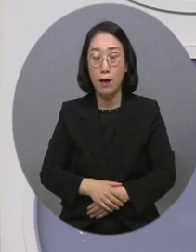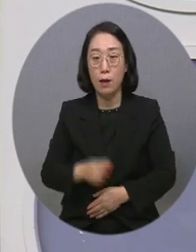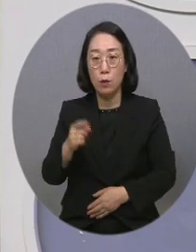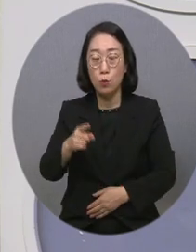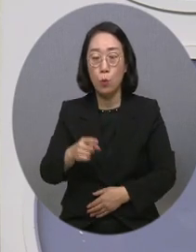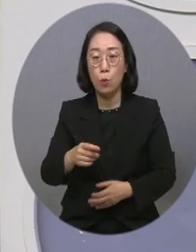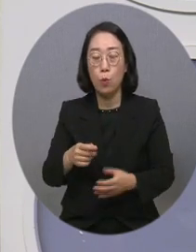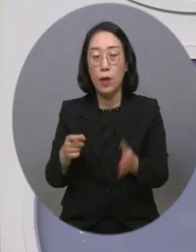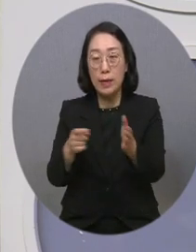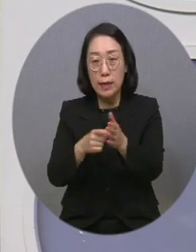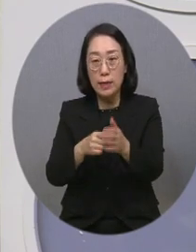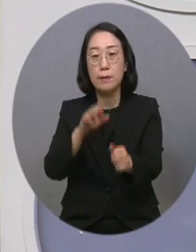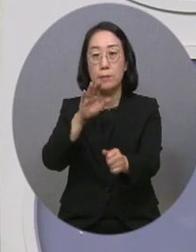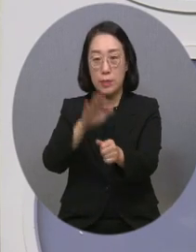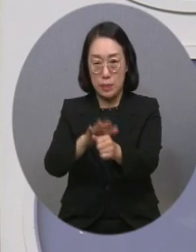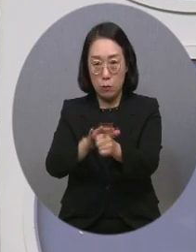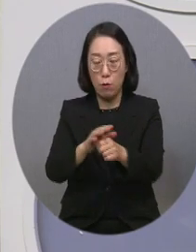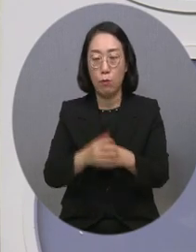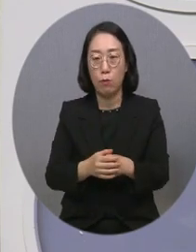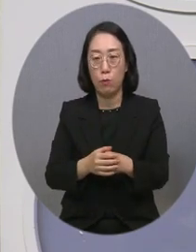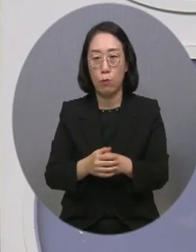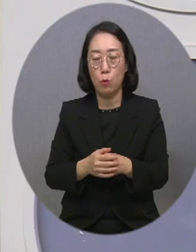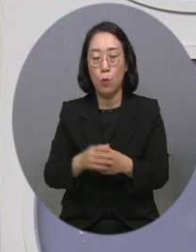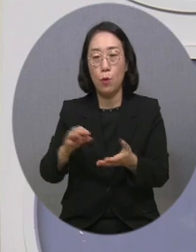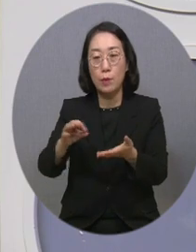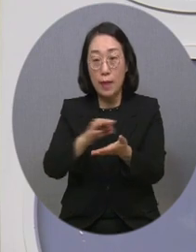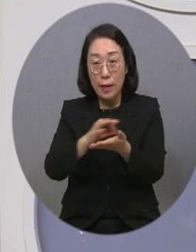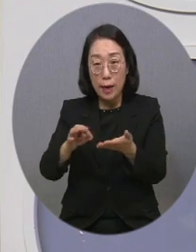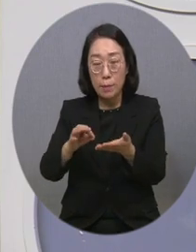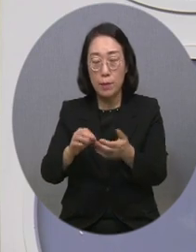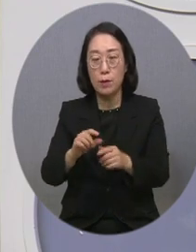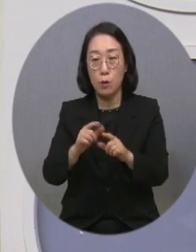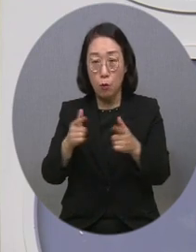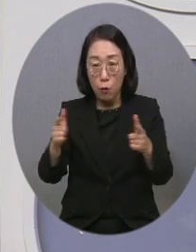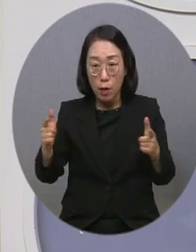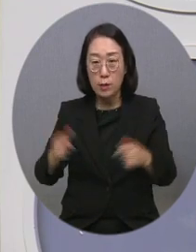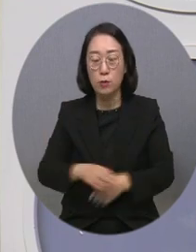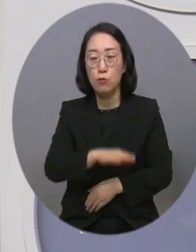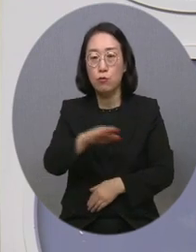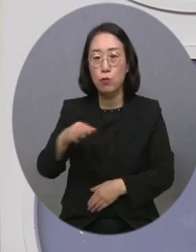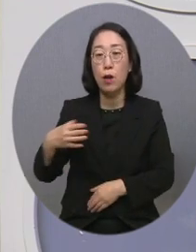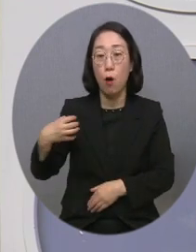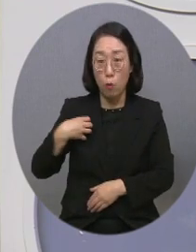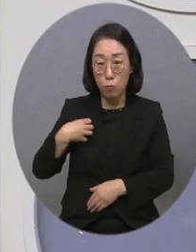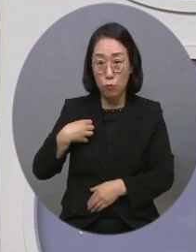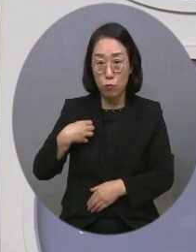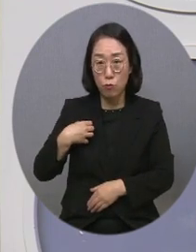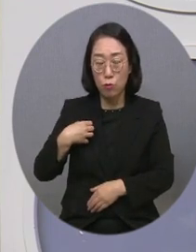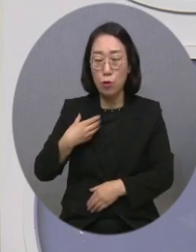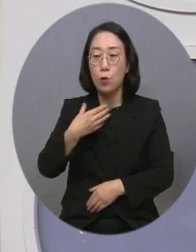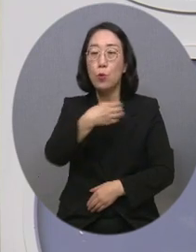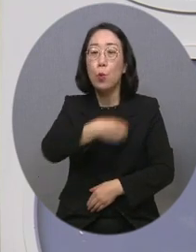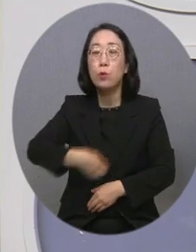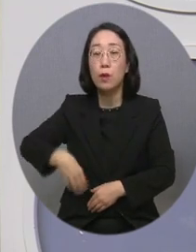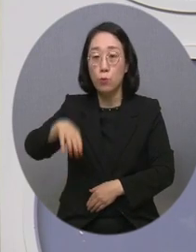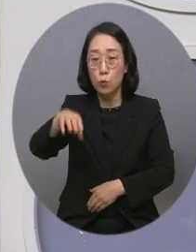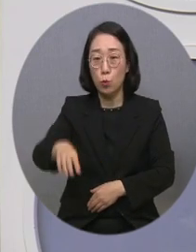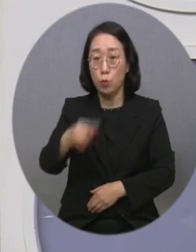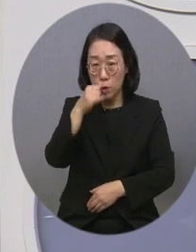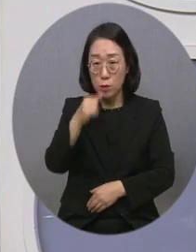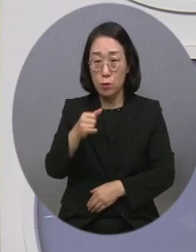긴급 지원이랄지 생계비 의료비 이것을 그 저희들 업무를 같이 공유하고 있기 때문에 그